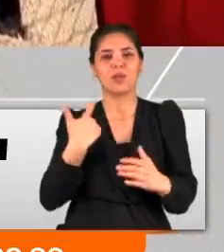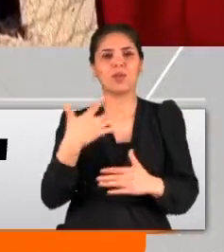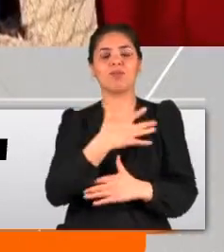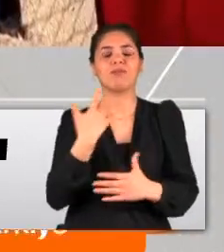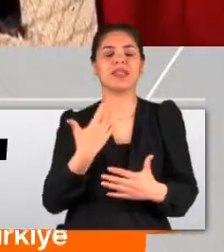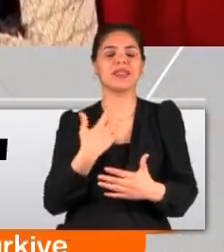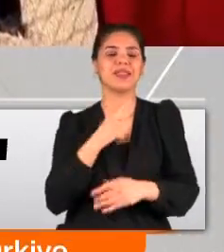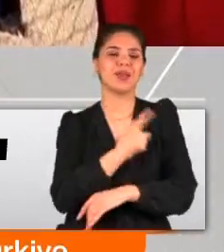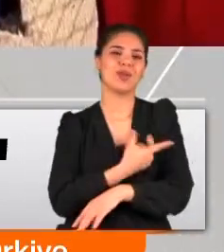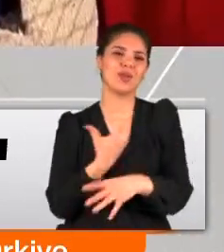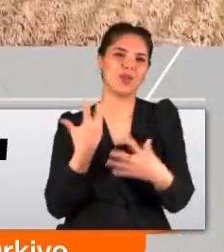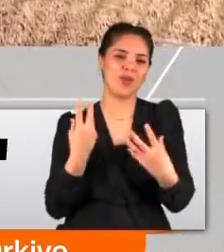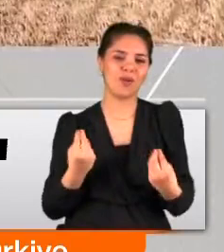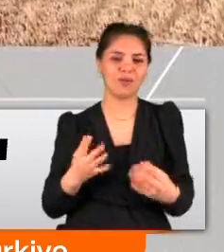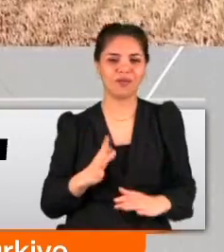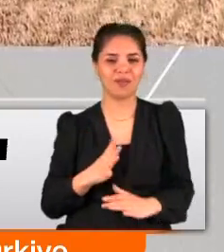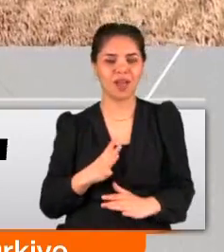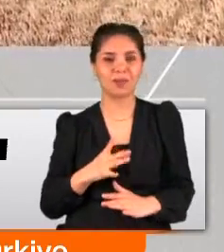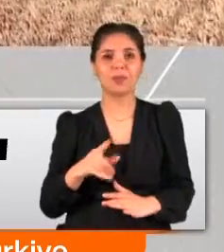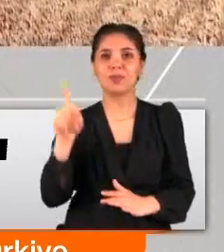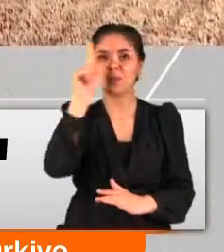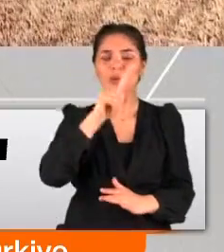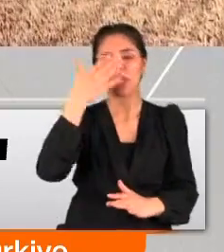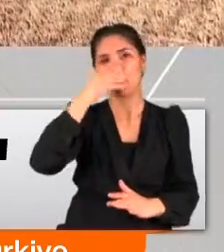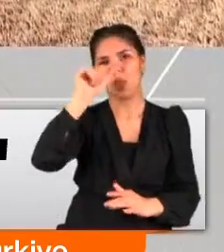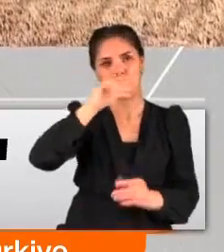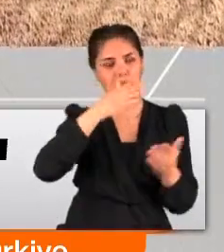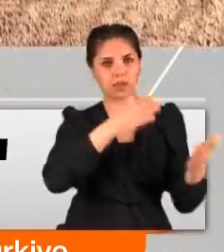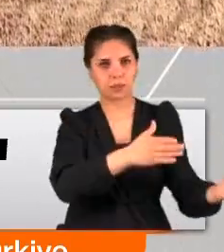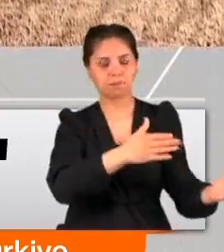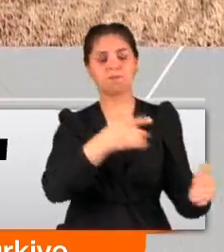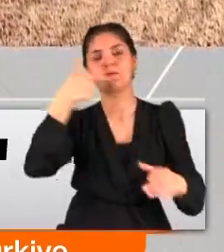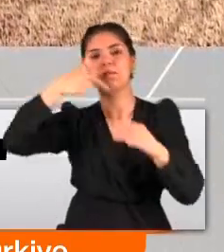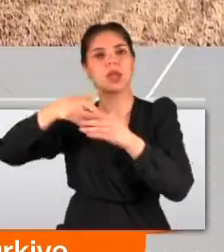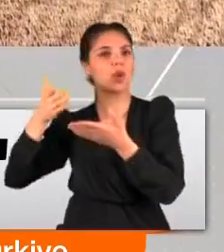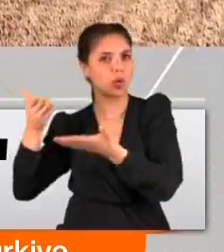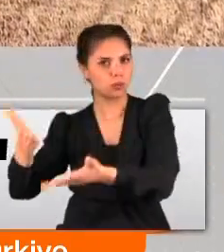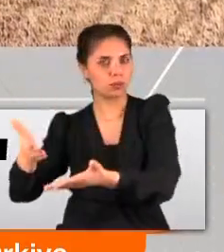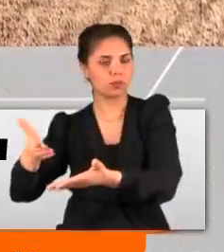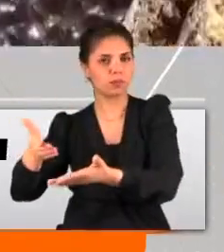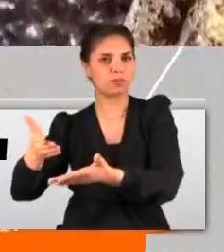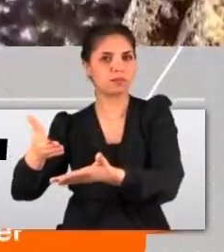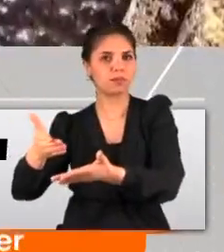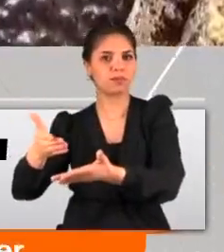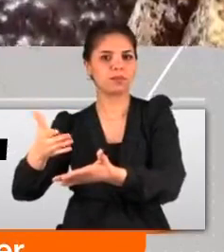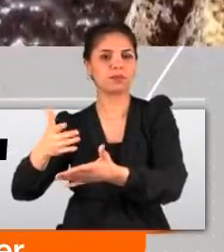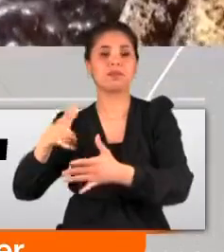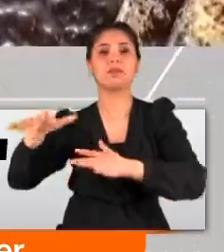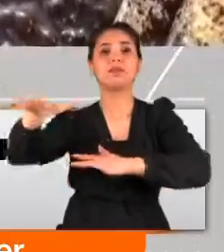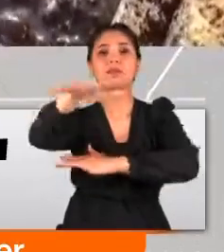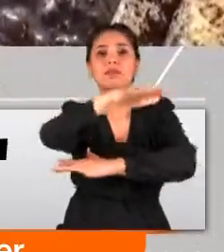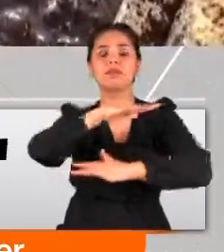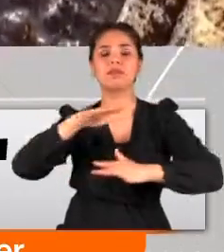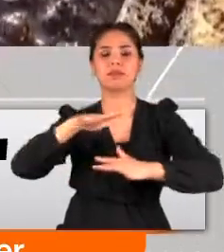da güçlü hale getiriyor. Böylece hem doğalgaz hem petrol ve kapasite